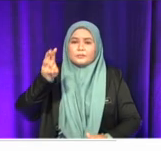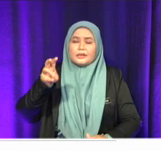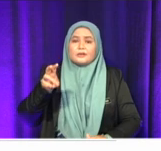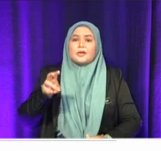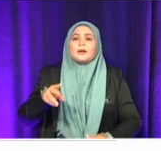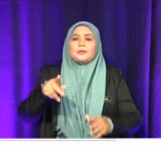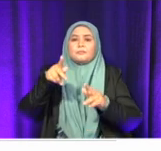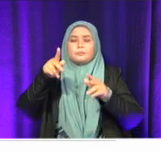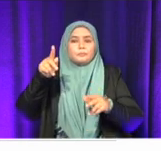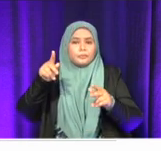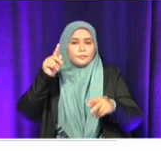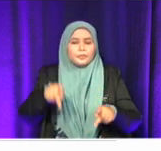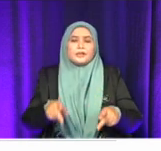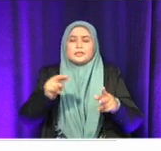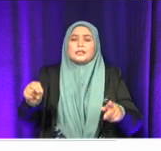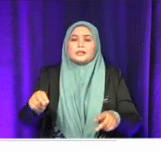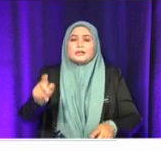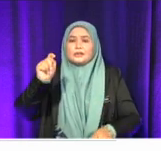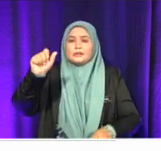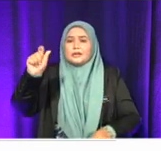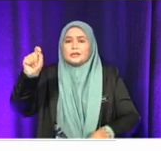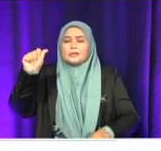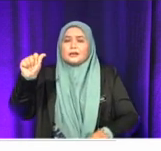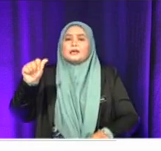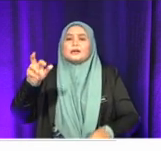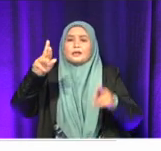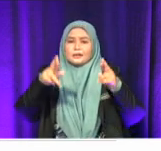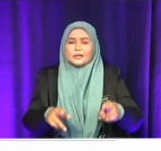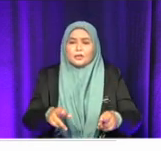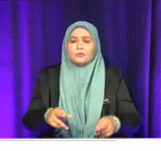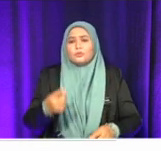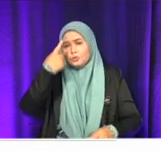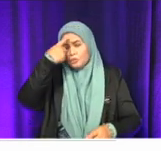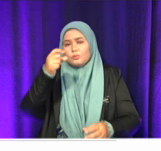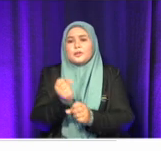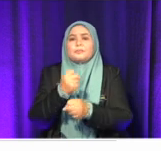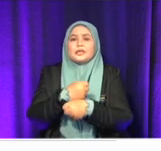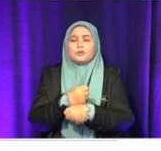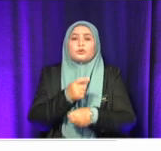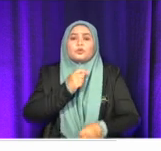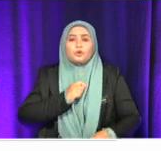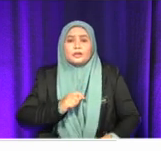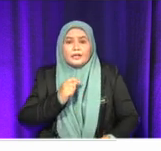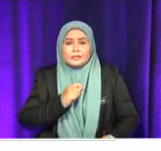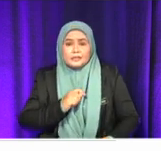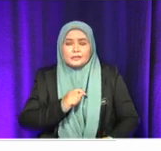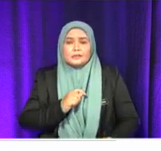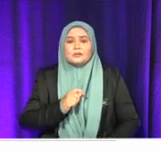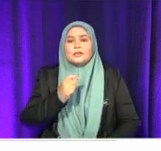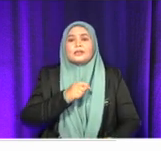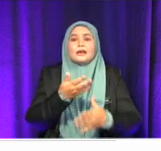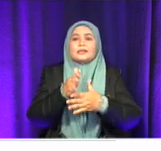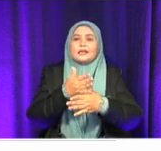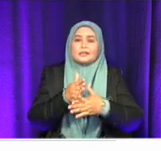rakyat Apa tujuan pelajaran tata rakyat ini bertujuan untuk membentuk toleransi Oke toleransi